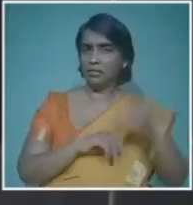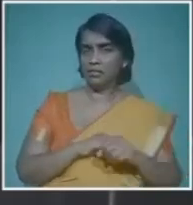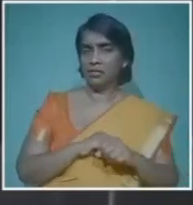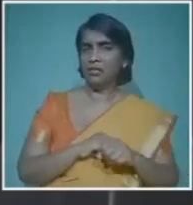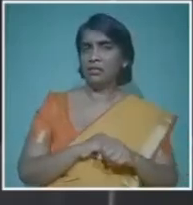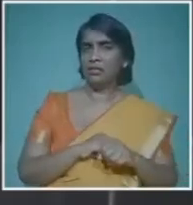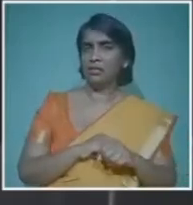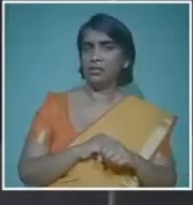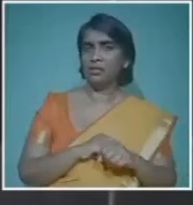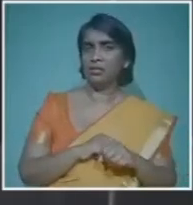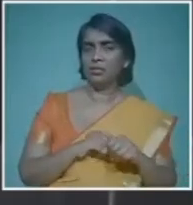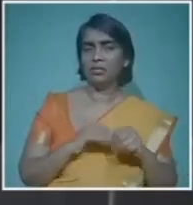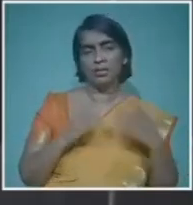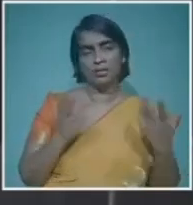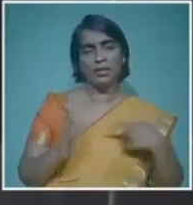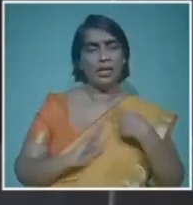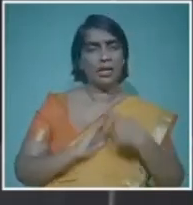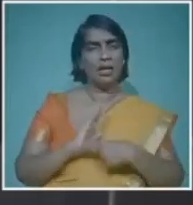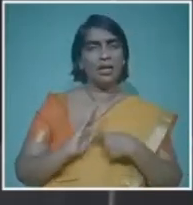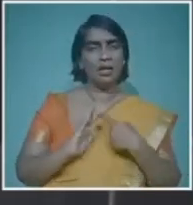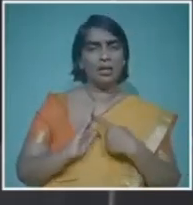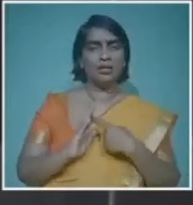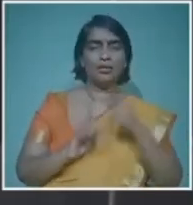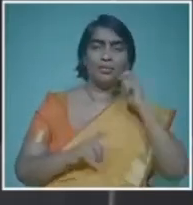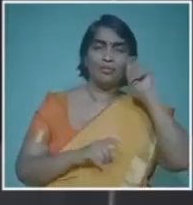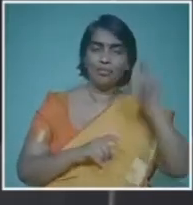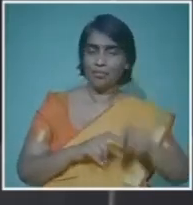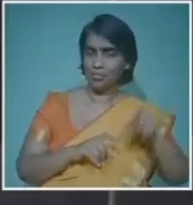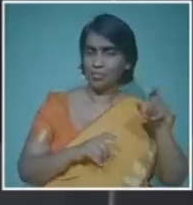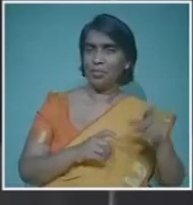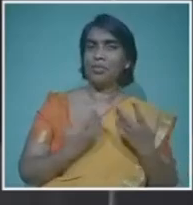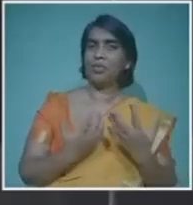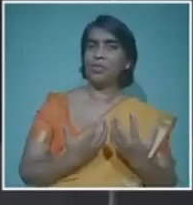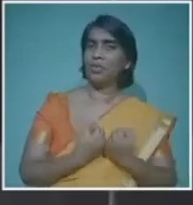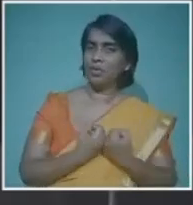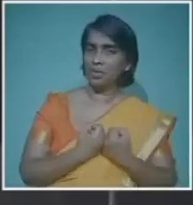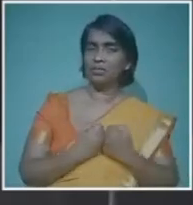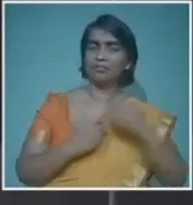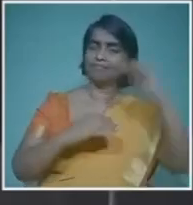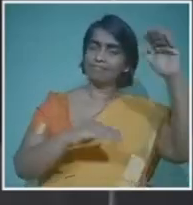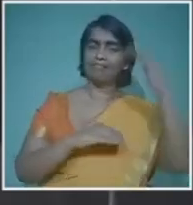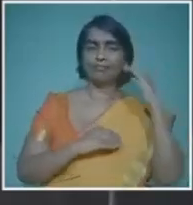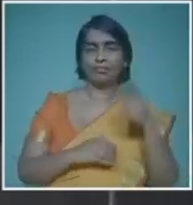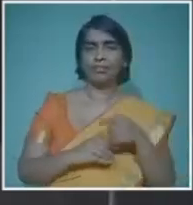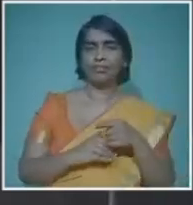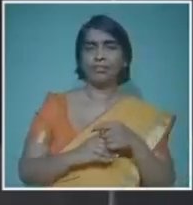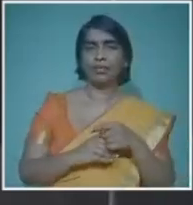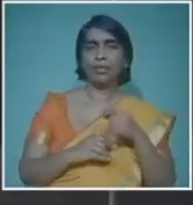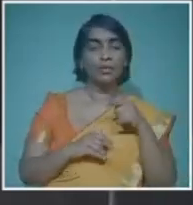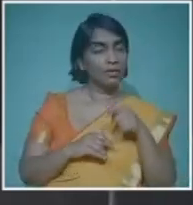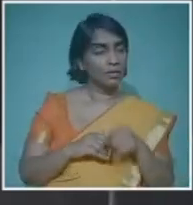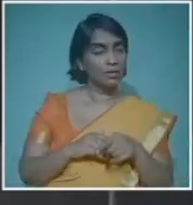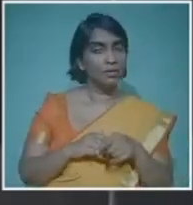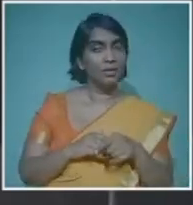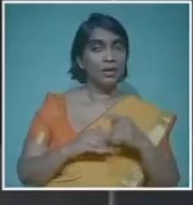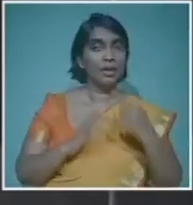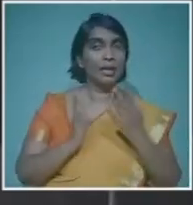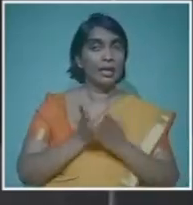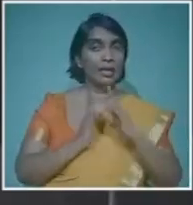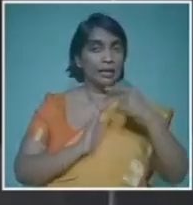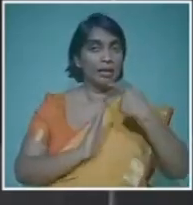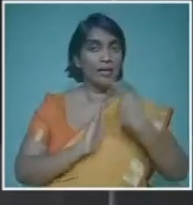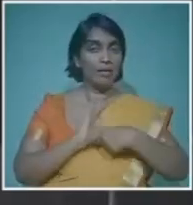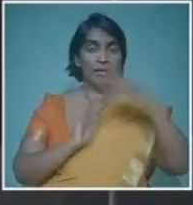හරි මොකක් හරි ලංකාවේ පාරිභෝගිකයන්ට අවශ්‍ය ආනයනයක් හැබැයි ඒක ඉන්දියාවෙන් ඉඳන්